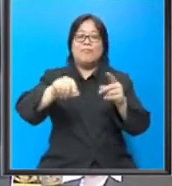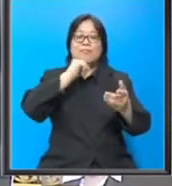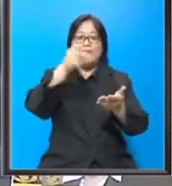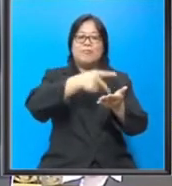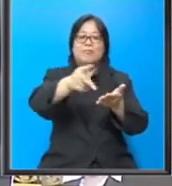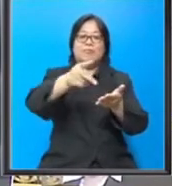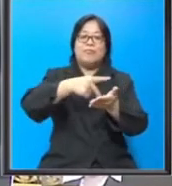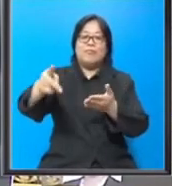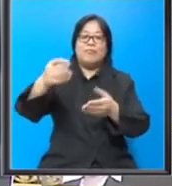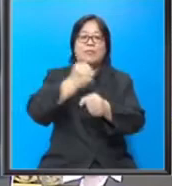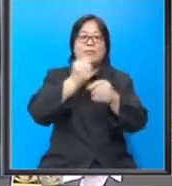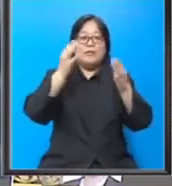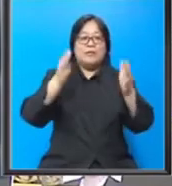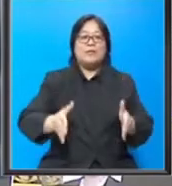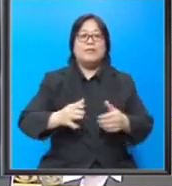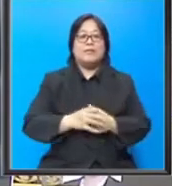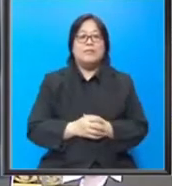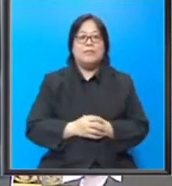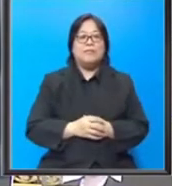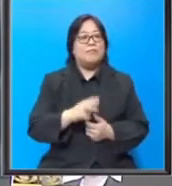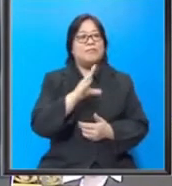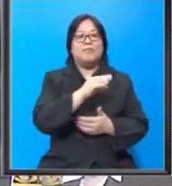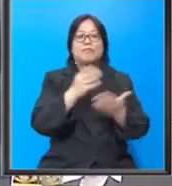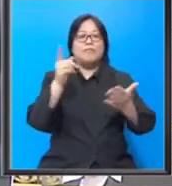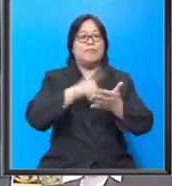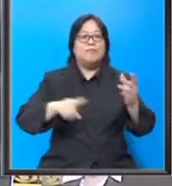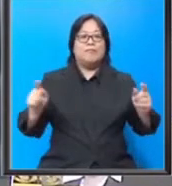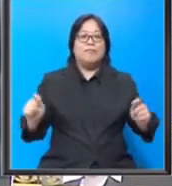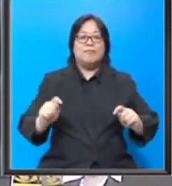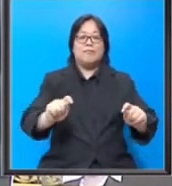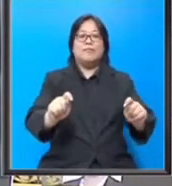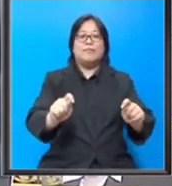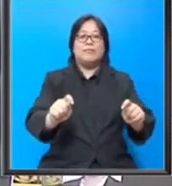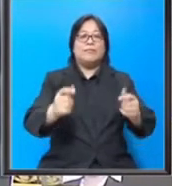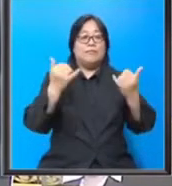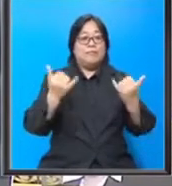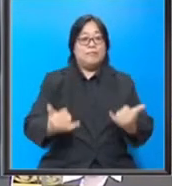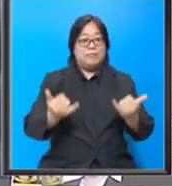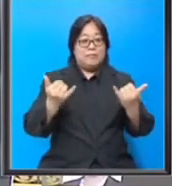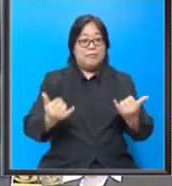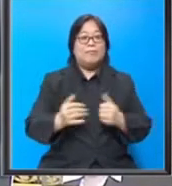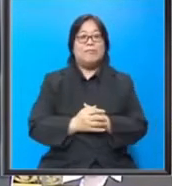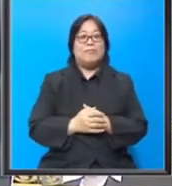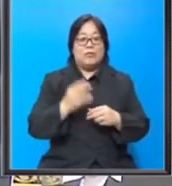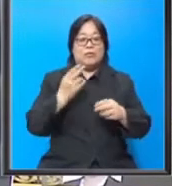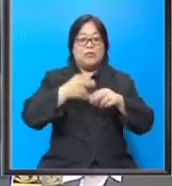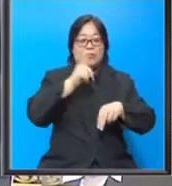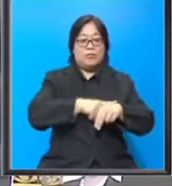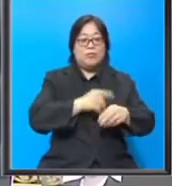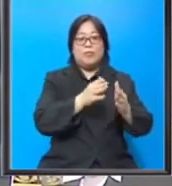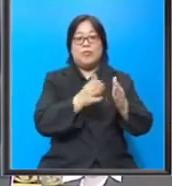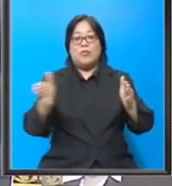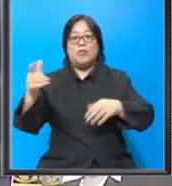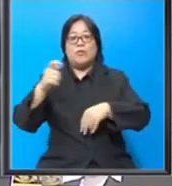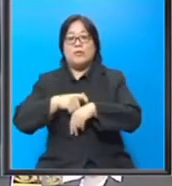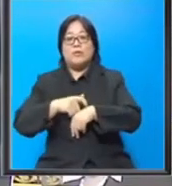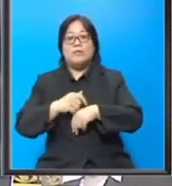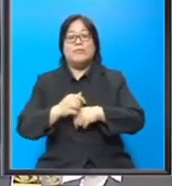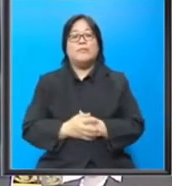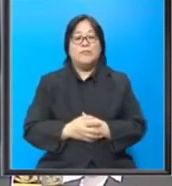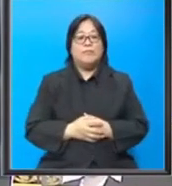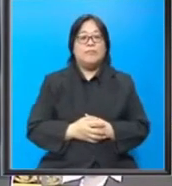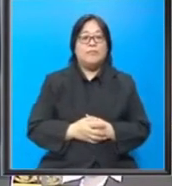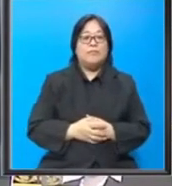dibayar kepada pekerja dan apakah Tindakan yang diambil sekarang dari sosok Damkar long-time longterm